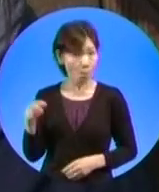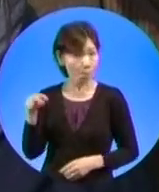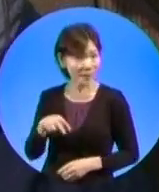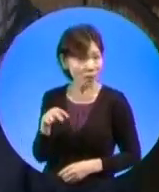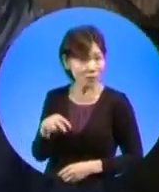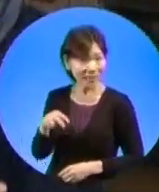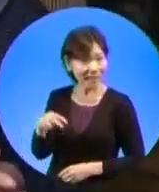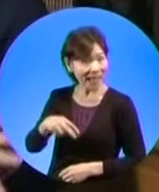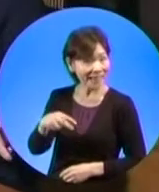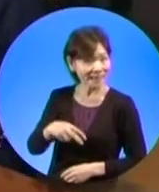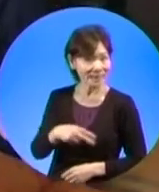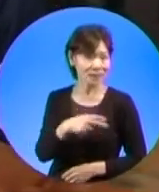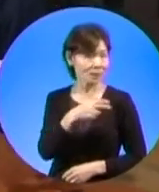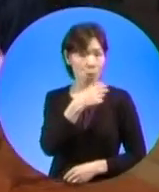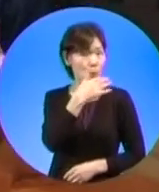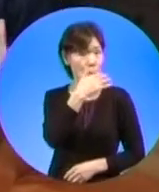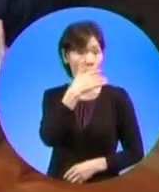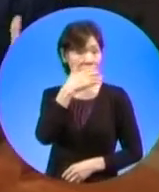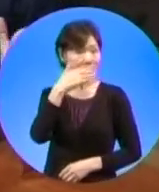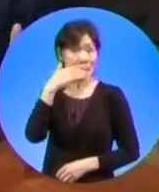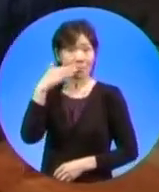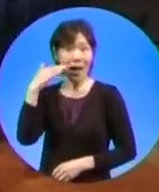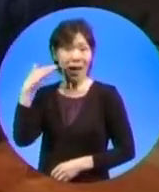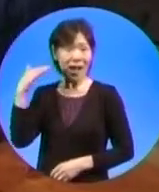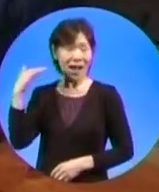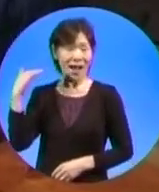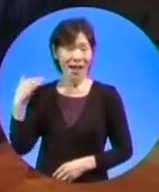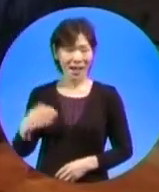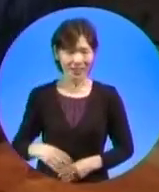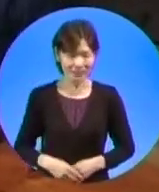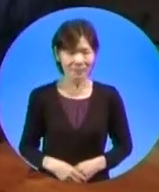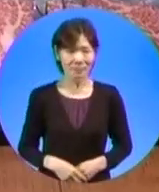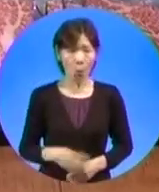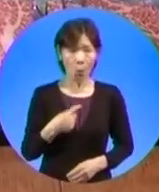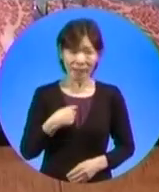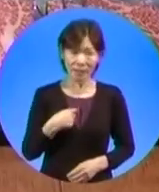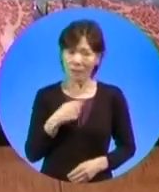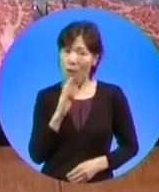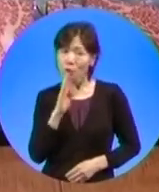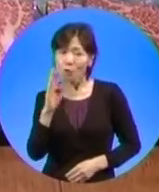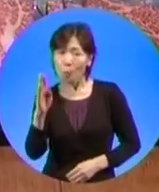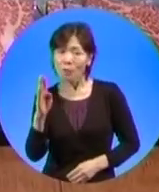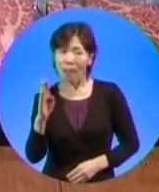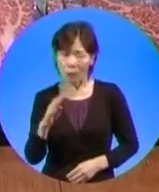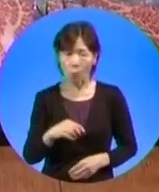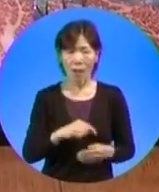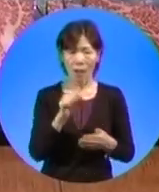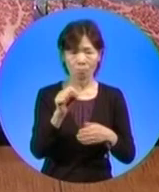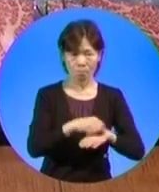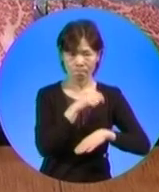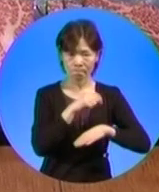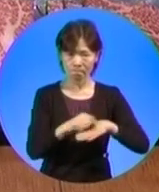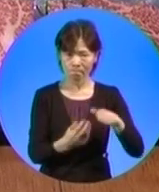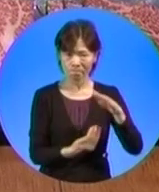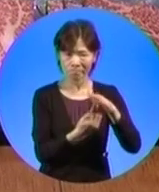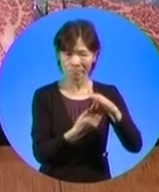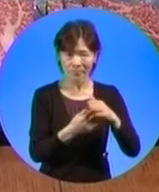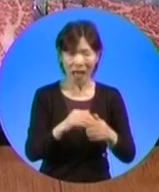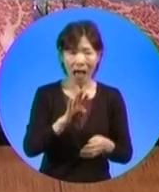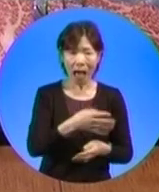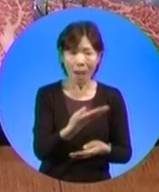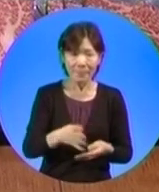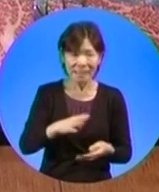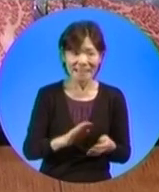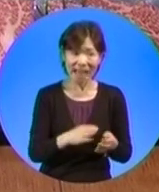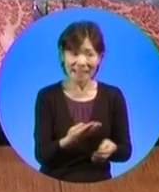見てください、すごい立派なお肉が用意されました。今回私がお願いしたのは特選